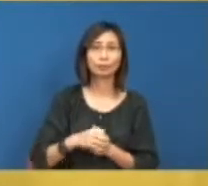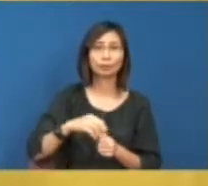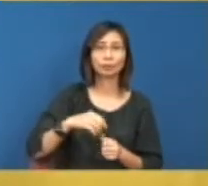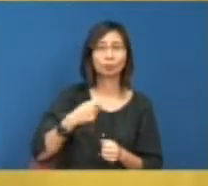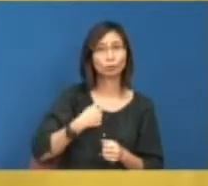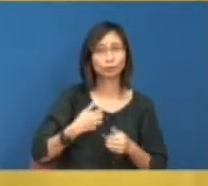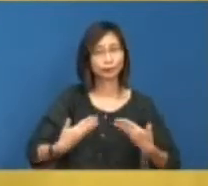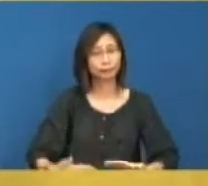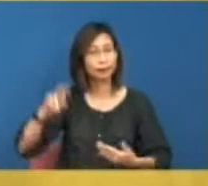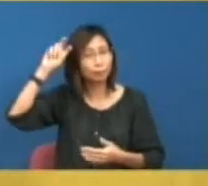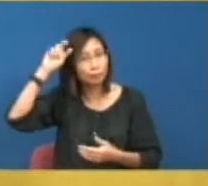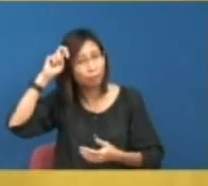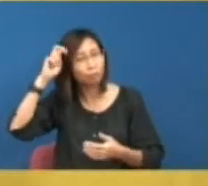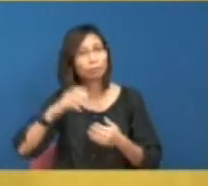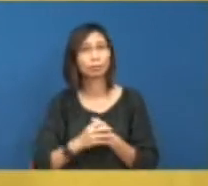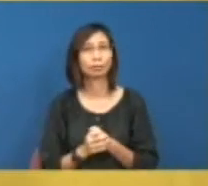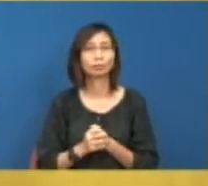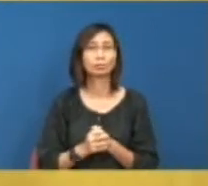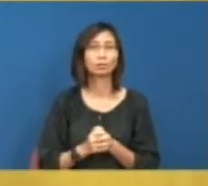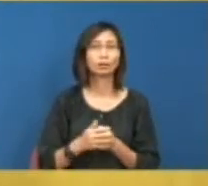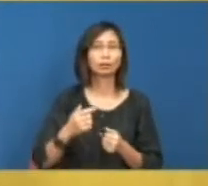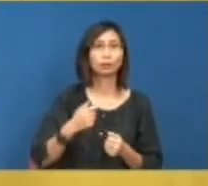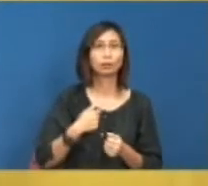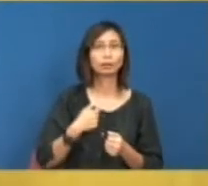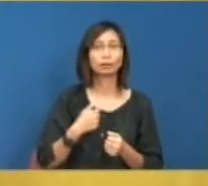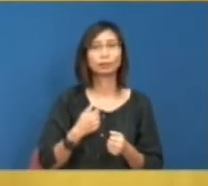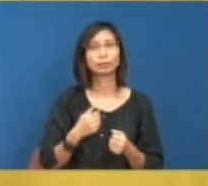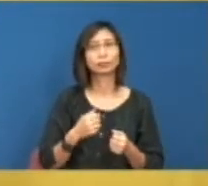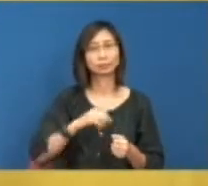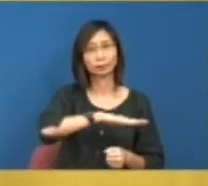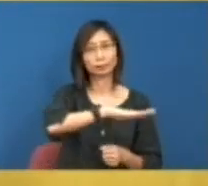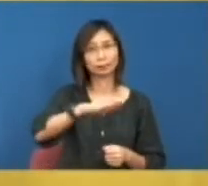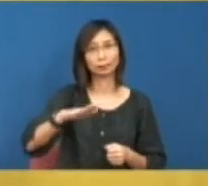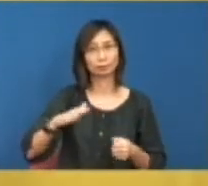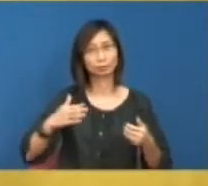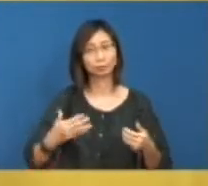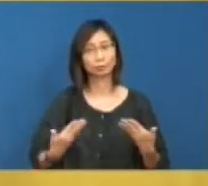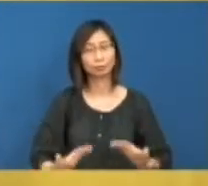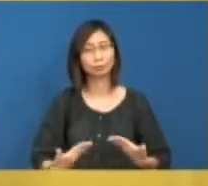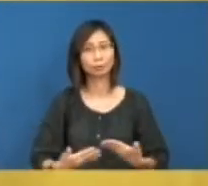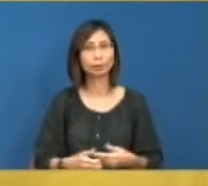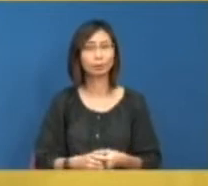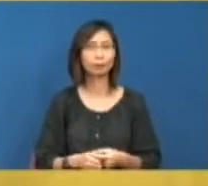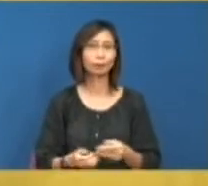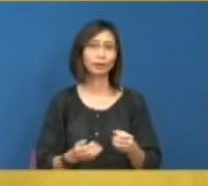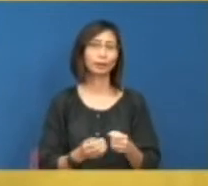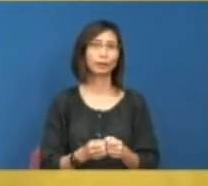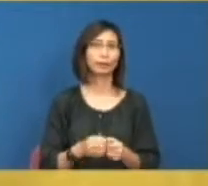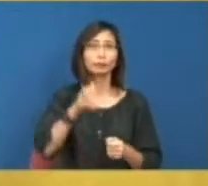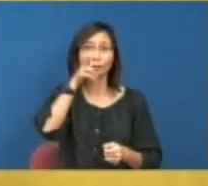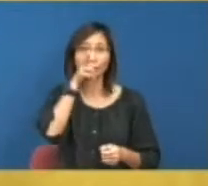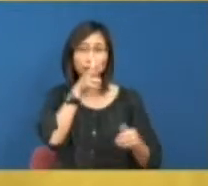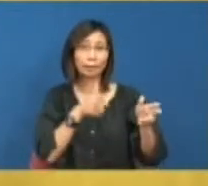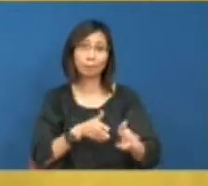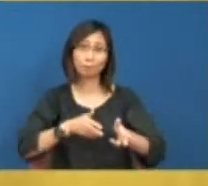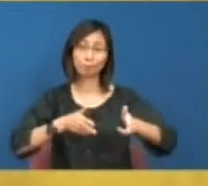我正話所謂嘅即係搶佔主題啊、騎劫啊、搶鏡頭啊呢啲咁